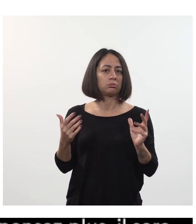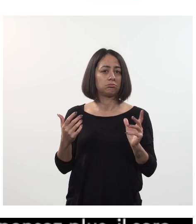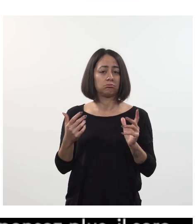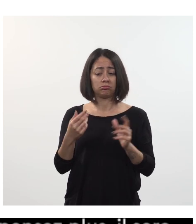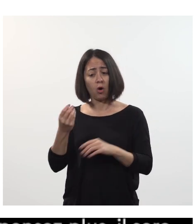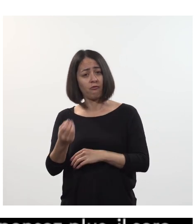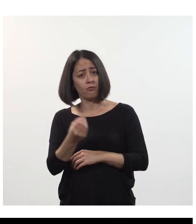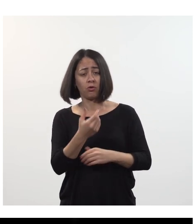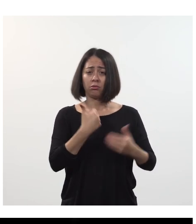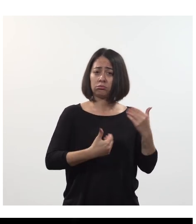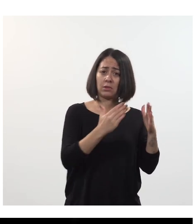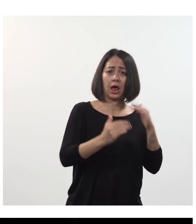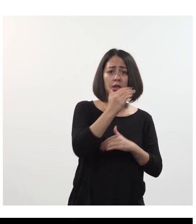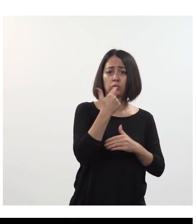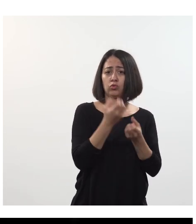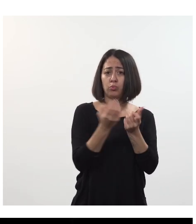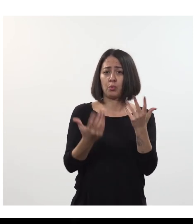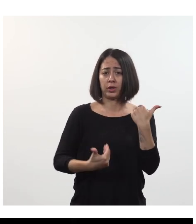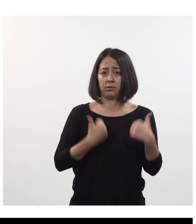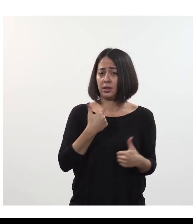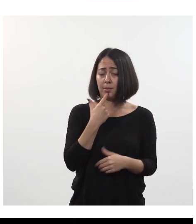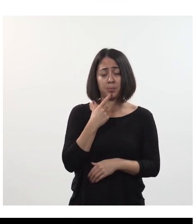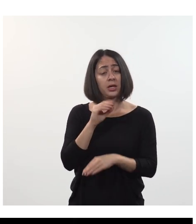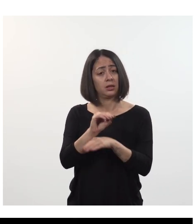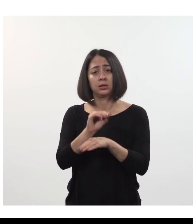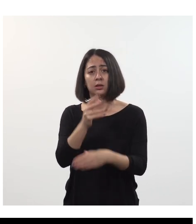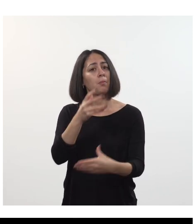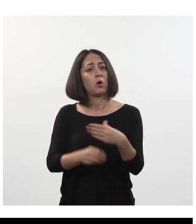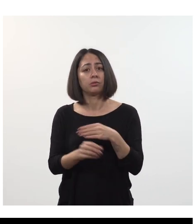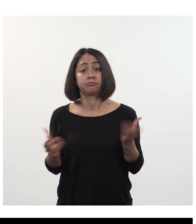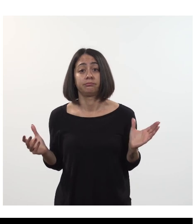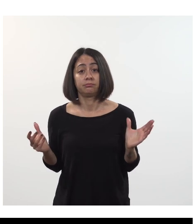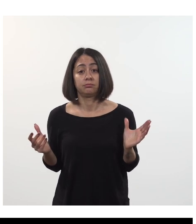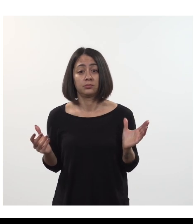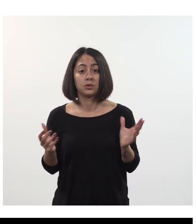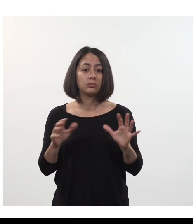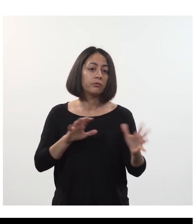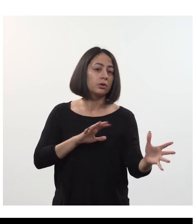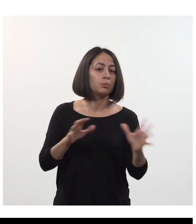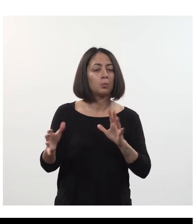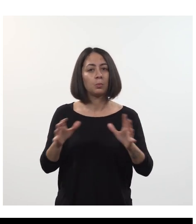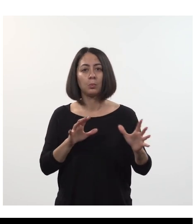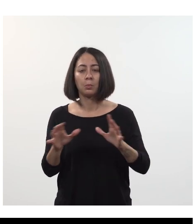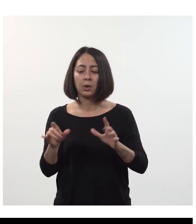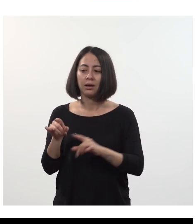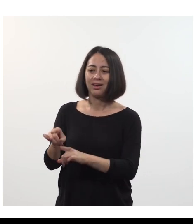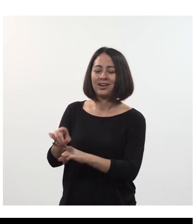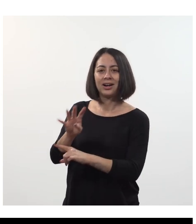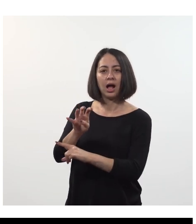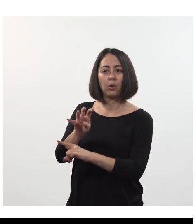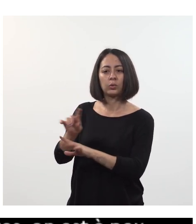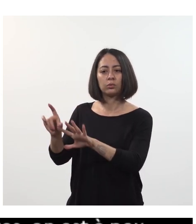de dénutrition. Alors, si on creuse voilà, un petit peu les chiffres, on est dans des fourchettes hein, entre 40 et 70%, hein, à peu